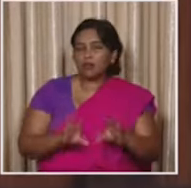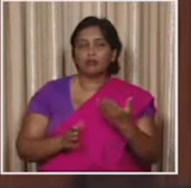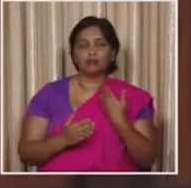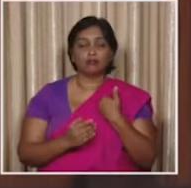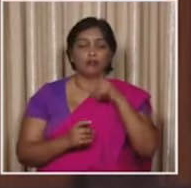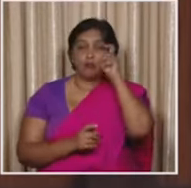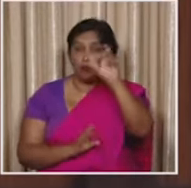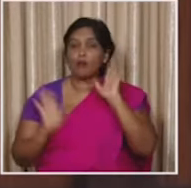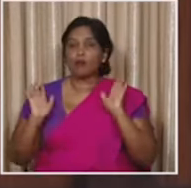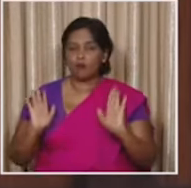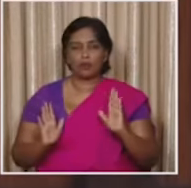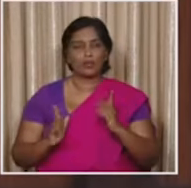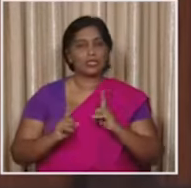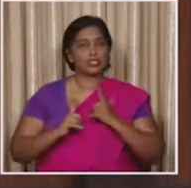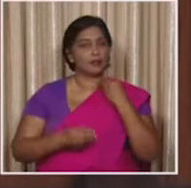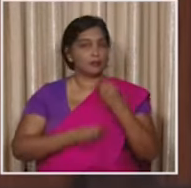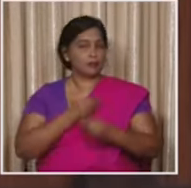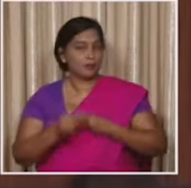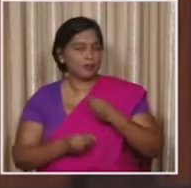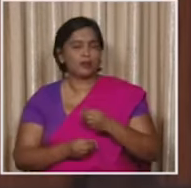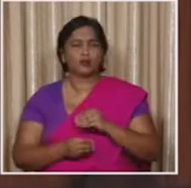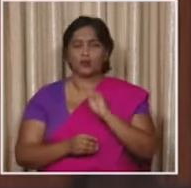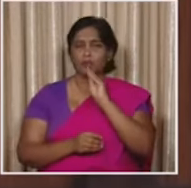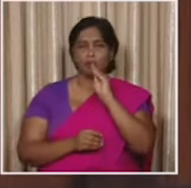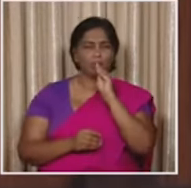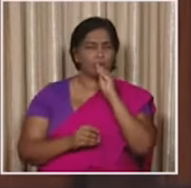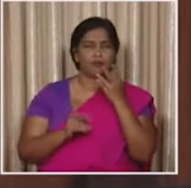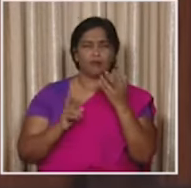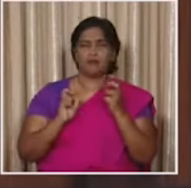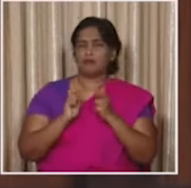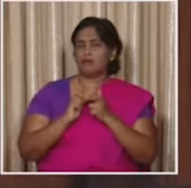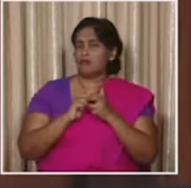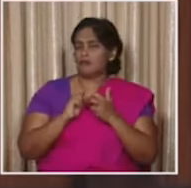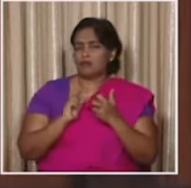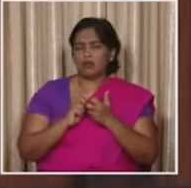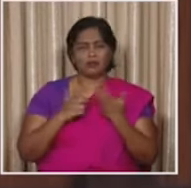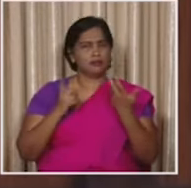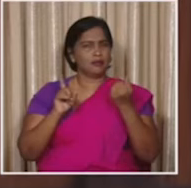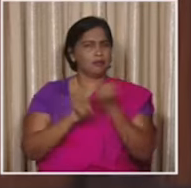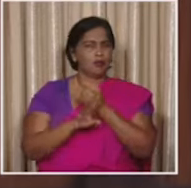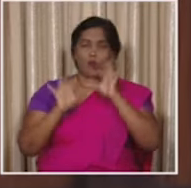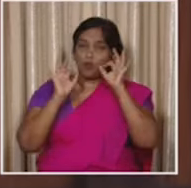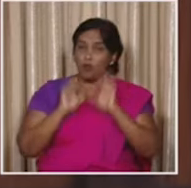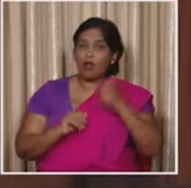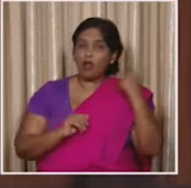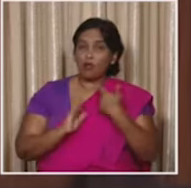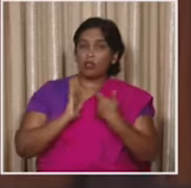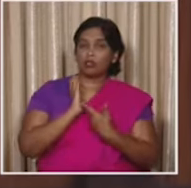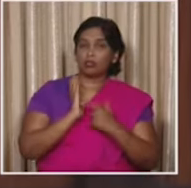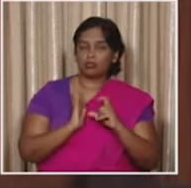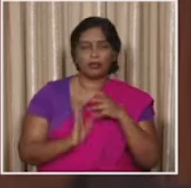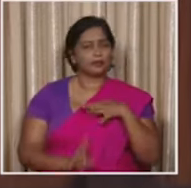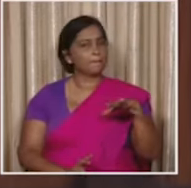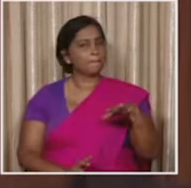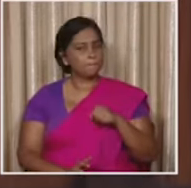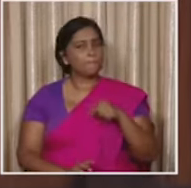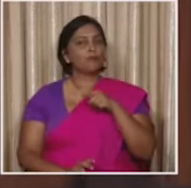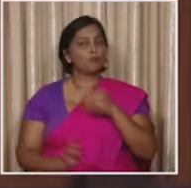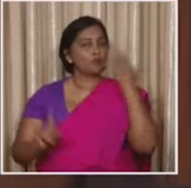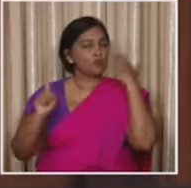நிலைக்கு நாங்கள் ஏதாவது ஒரு புதிய நவீன தொழில்நுட்பத்தை பயன்படுத்தியாவது புதிய திட்டங்களை நாங்கள் வகுக்க வேண்டும். ஆனால்